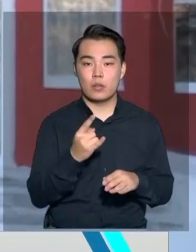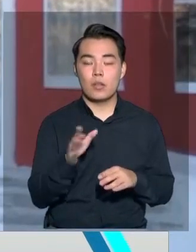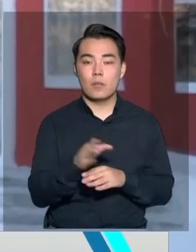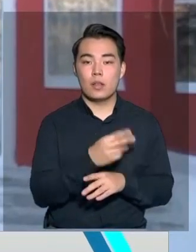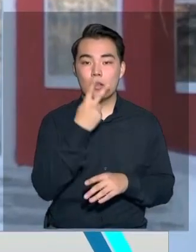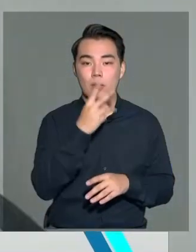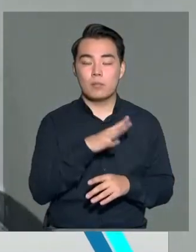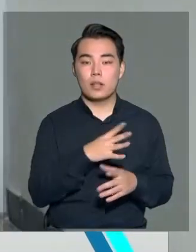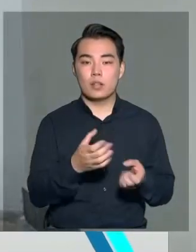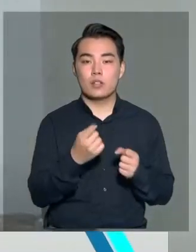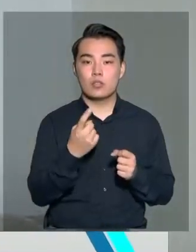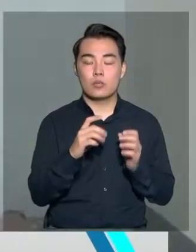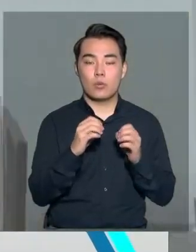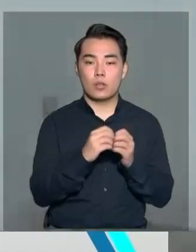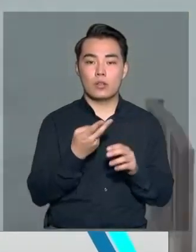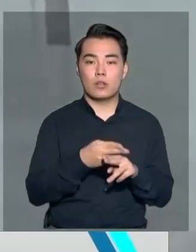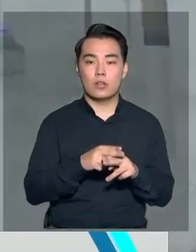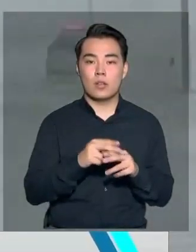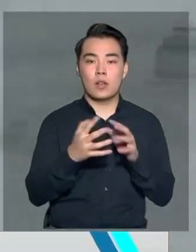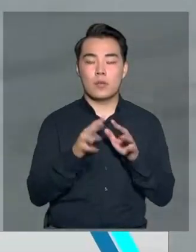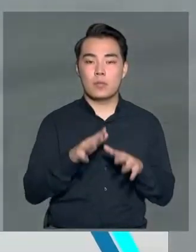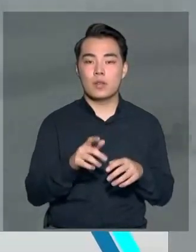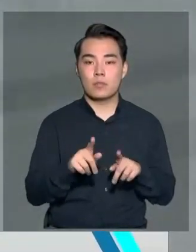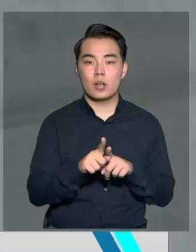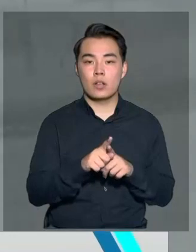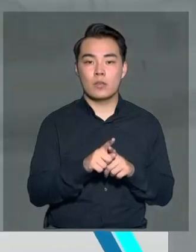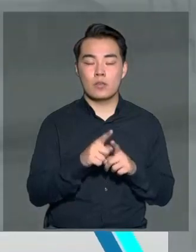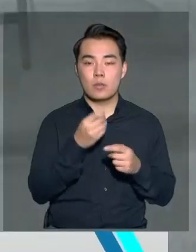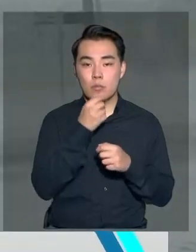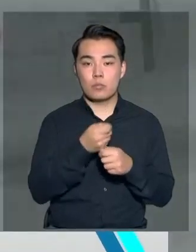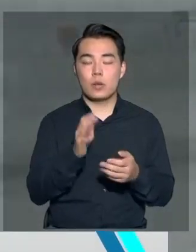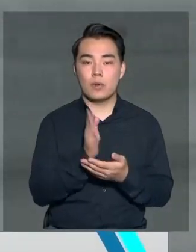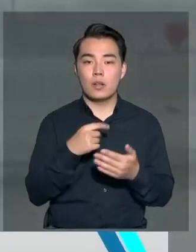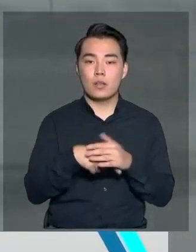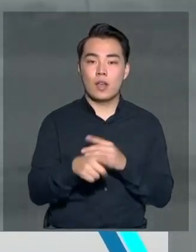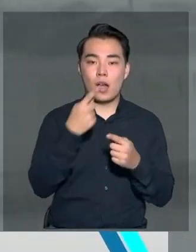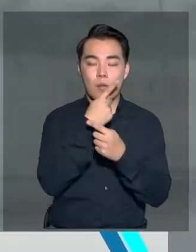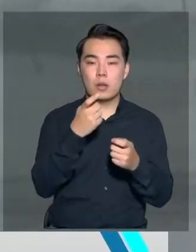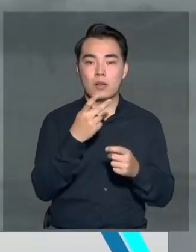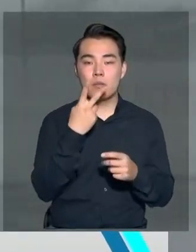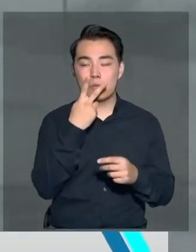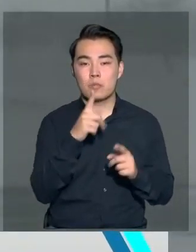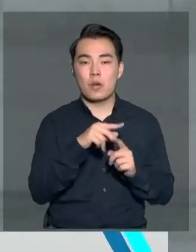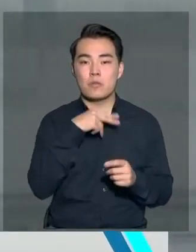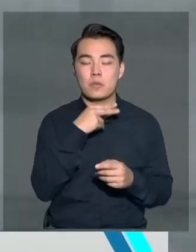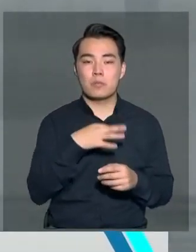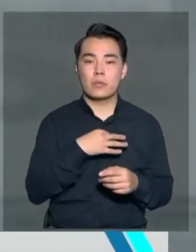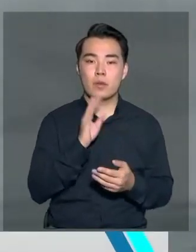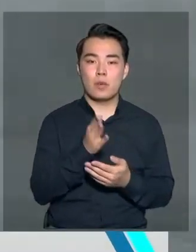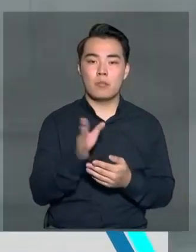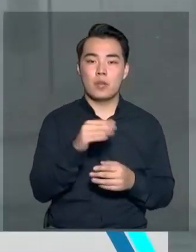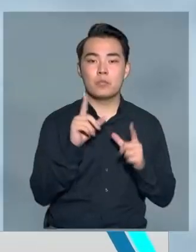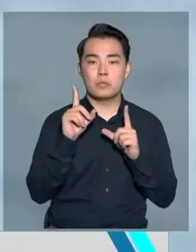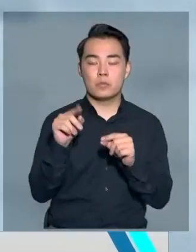пункттеріне эвакуацияланды. Демалыс күндері солтүстік Қазақстан облысында да аласапыран болды. Хабарламалар мен ескертулерге қарамастан жолға шыққандар саны азаймаған.